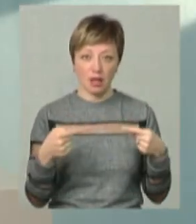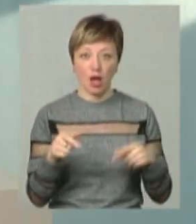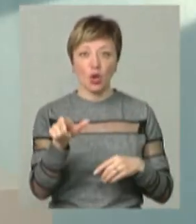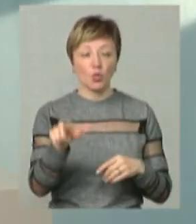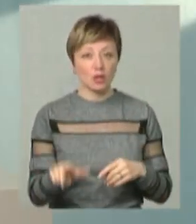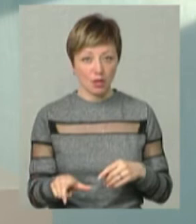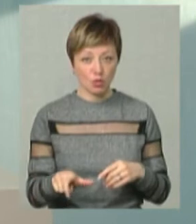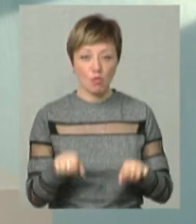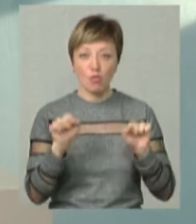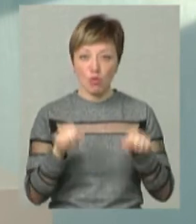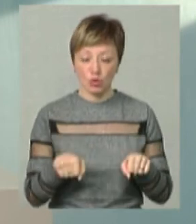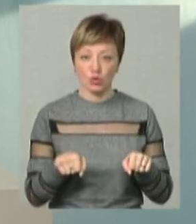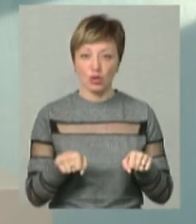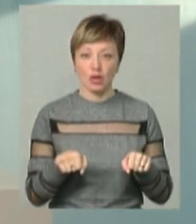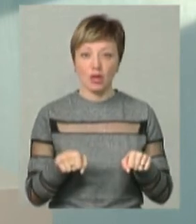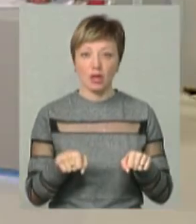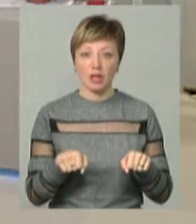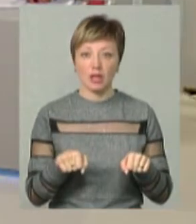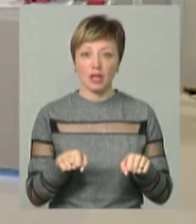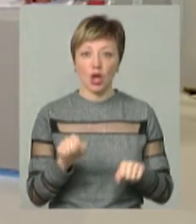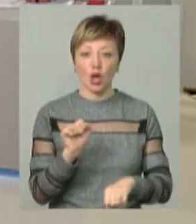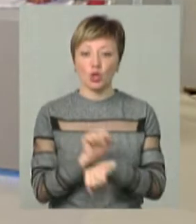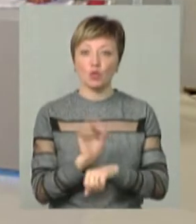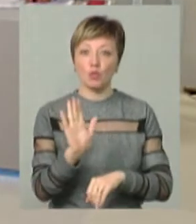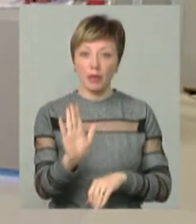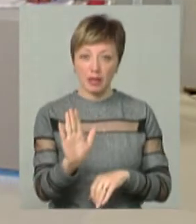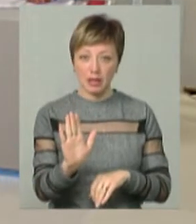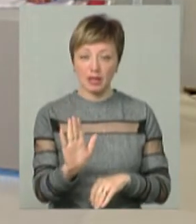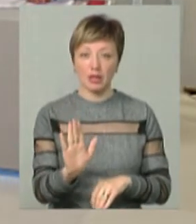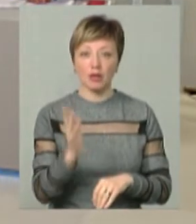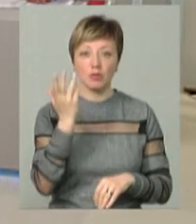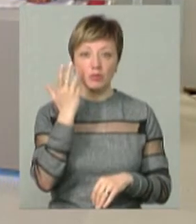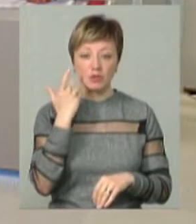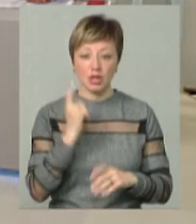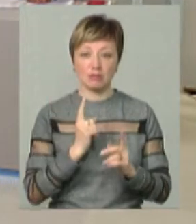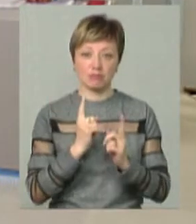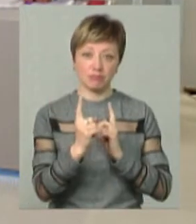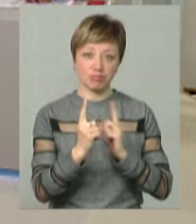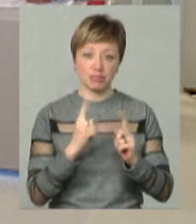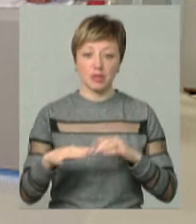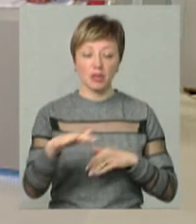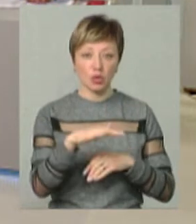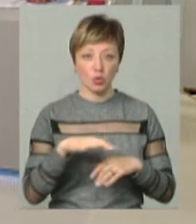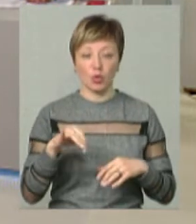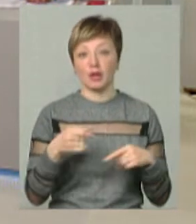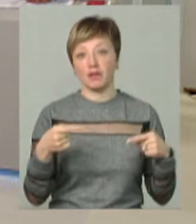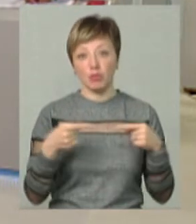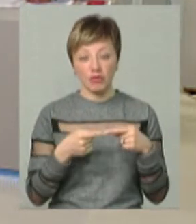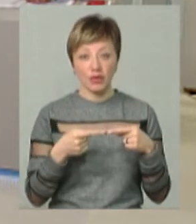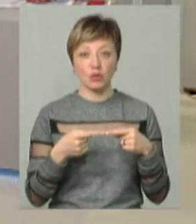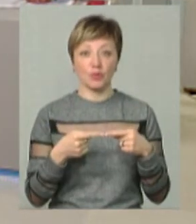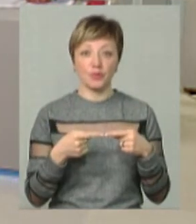Людину можуть, відповідно, зупинити при переміщенні під час певної території і, відповідно,